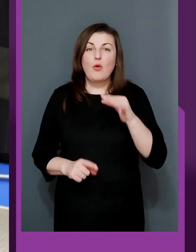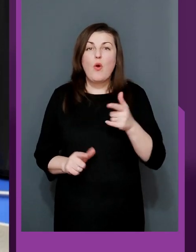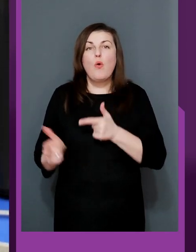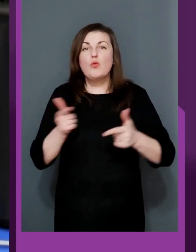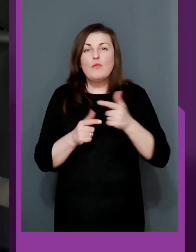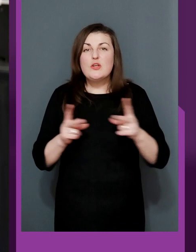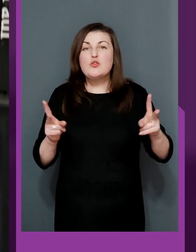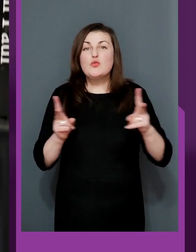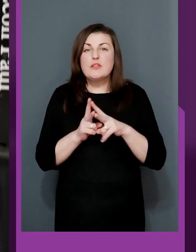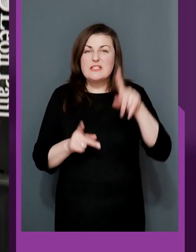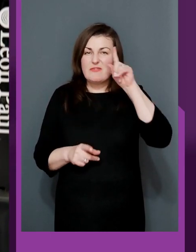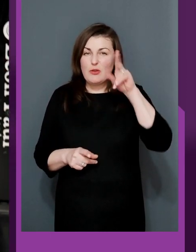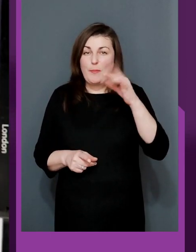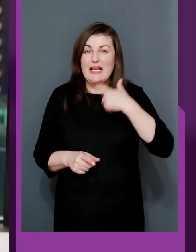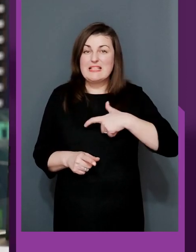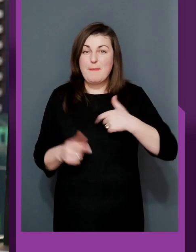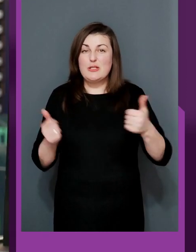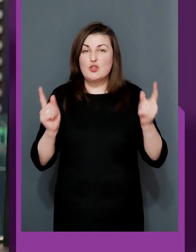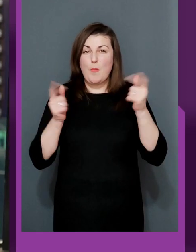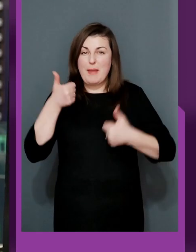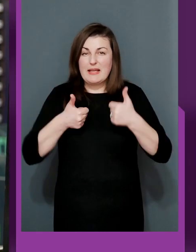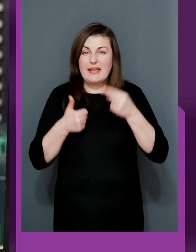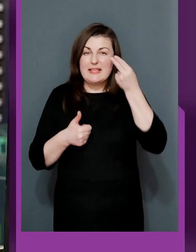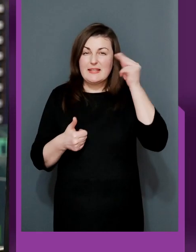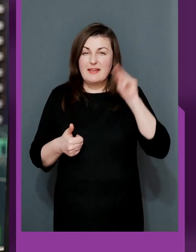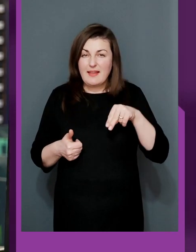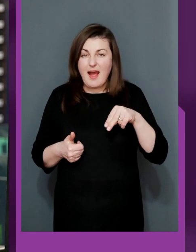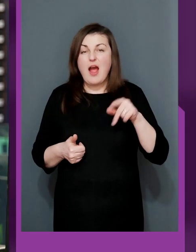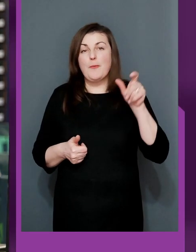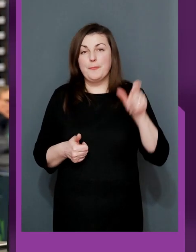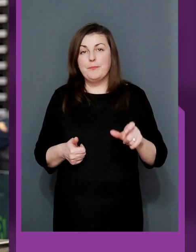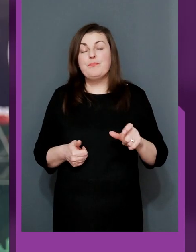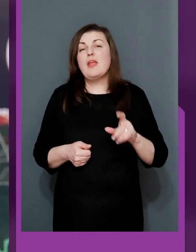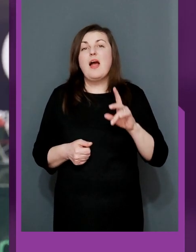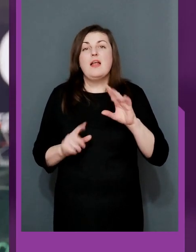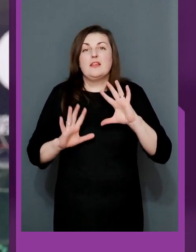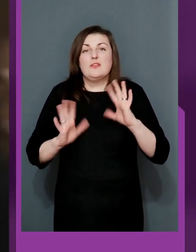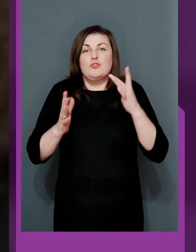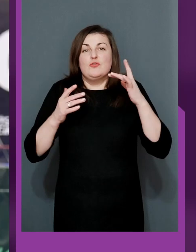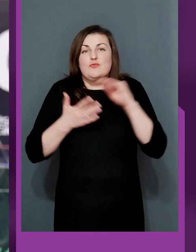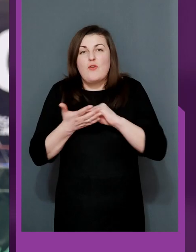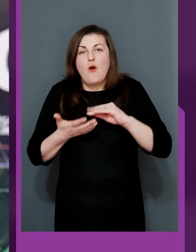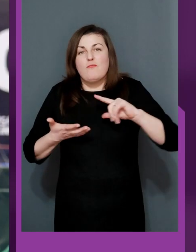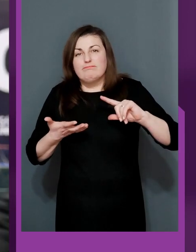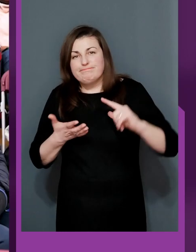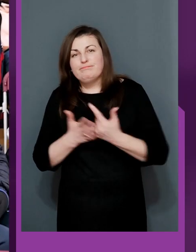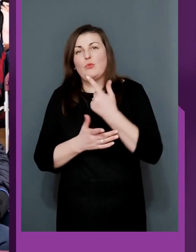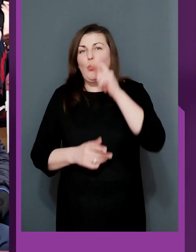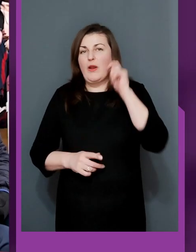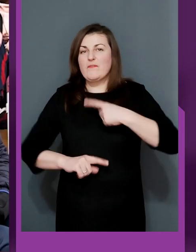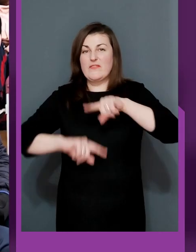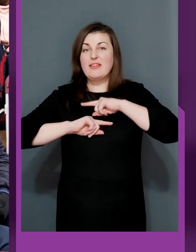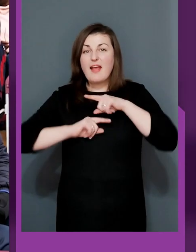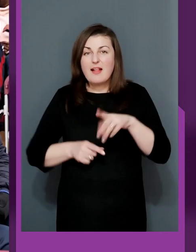готувався зустрітися з відомим для себе суперником з Китаю янквантяном Невже знову бути українському